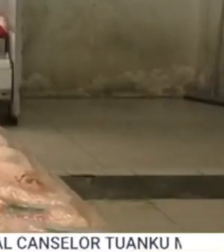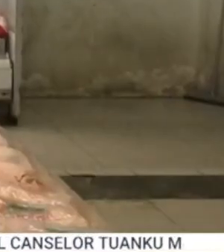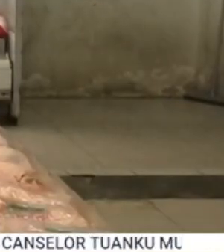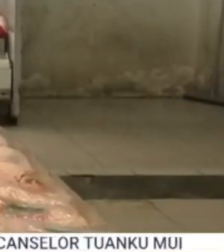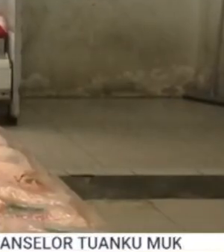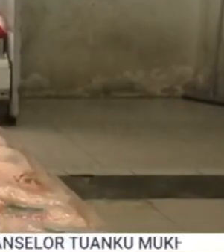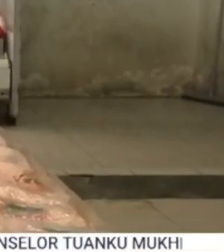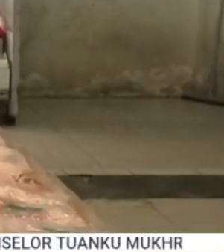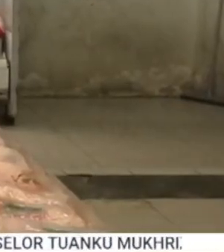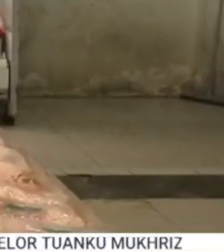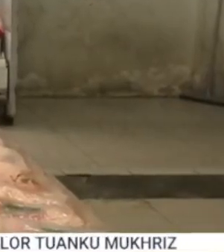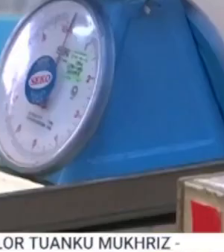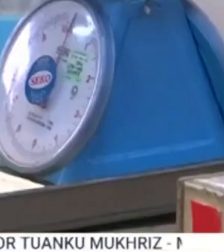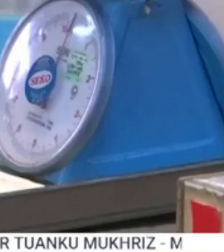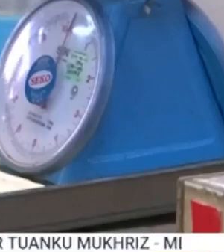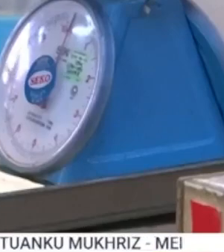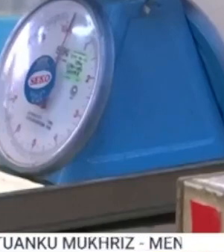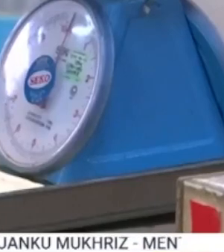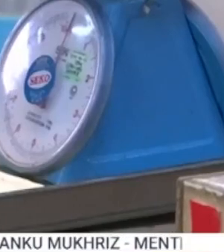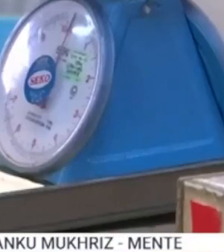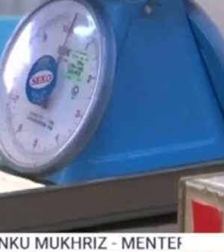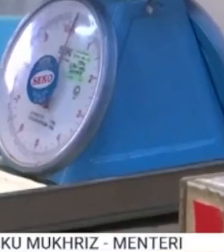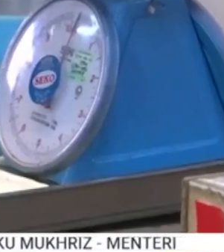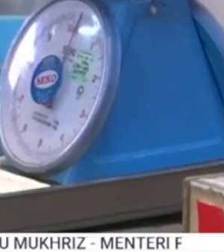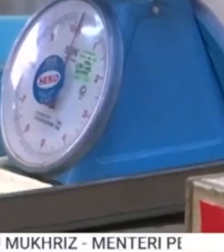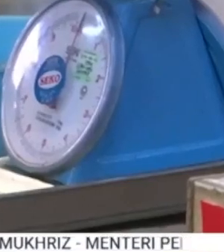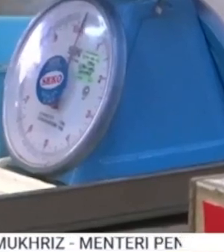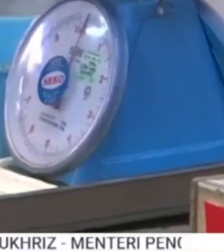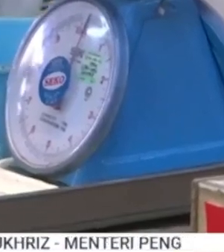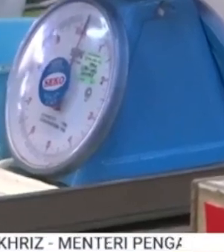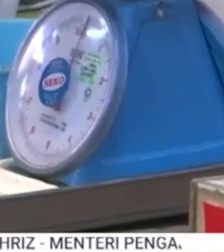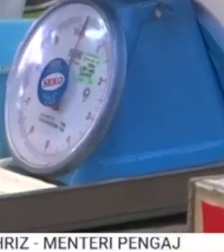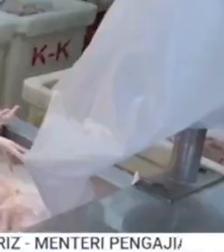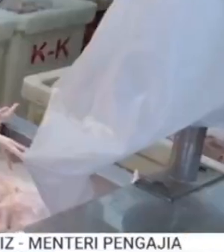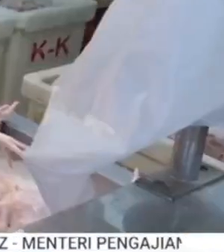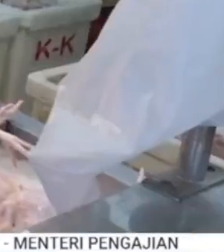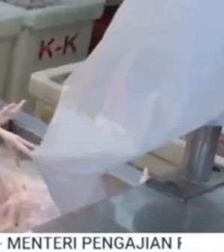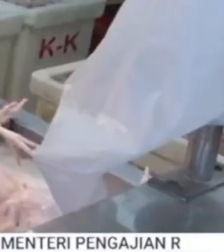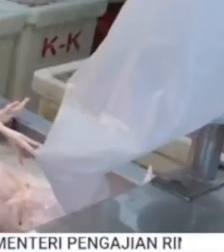tertangguh kerajaan jamin tiada kenaikan mendadak harga